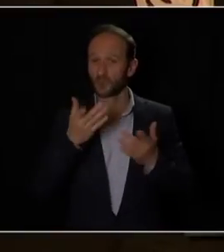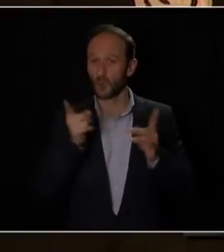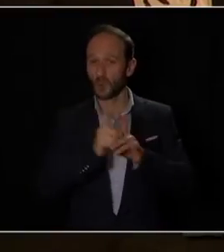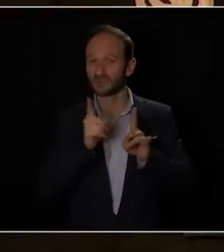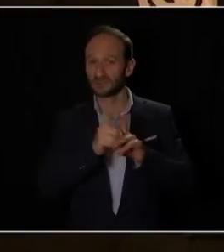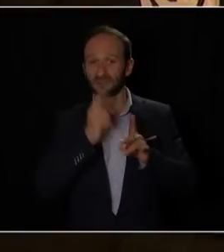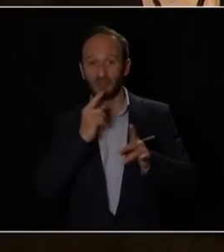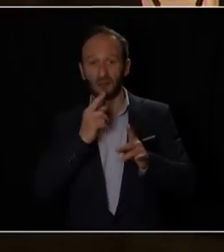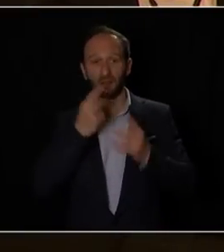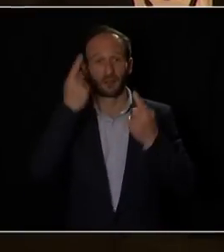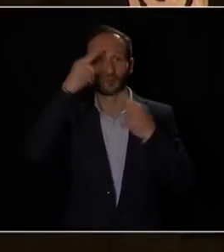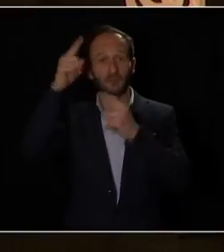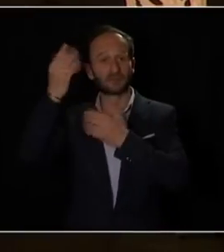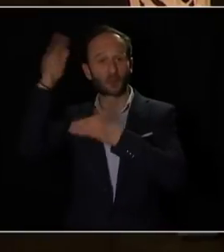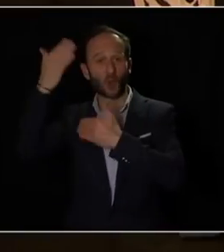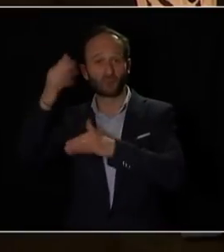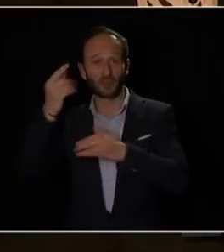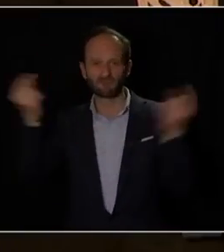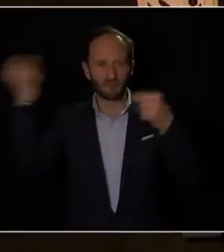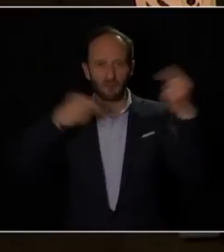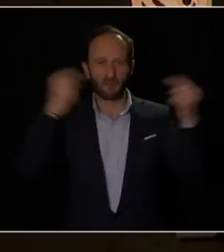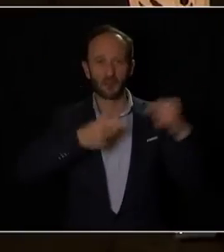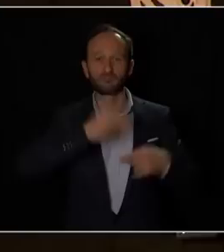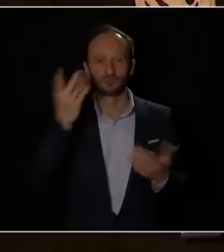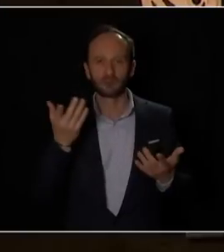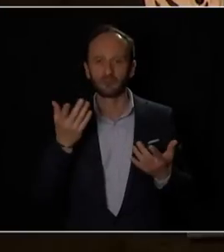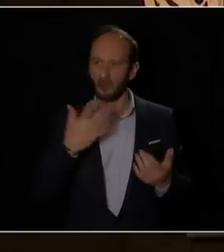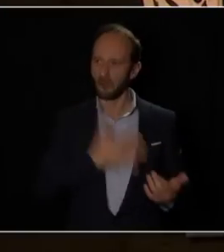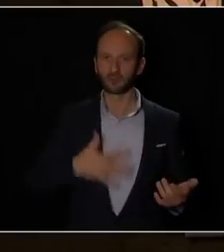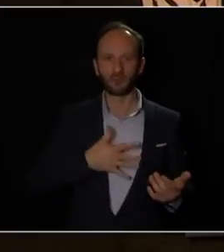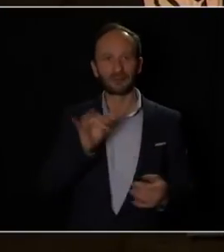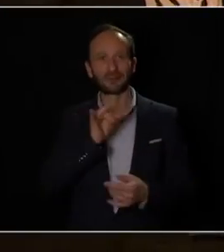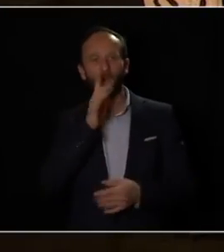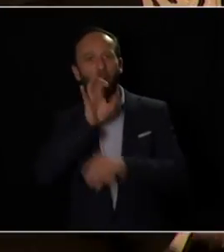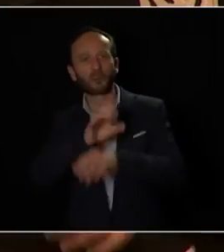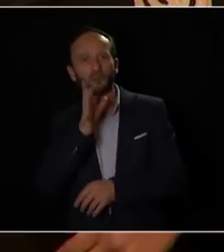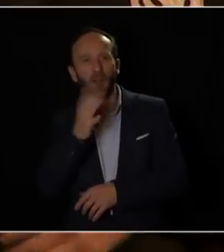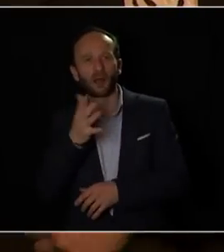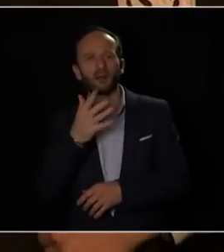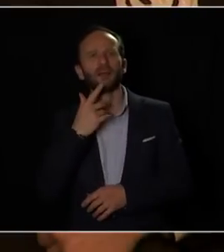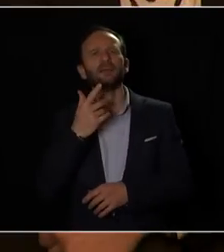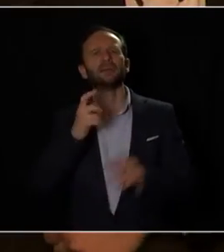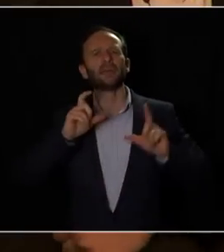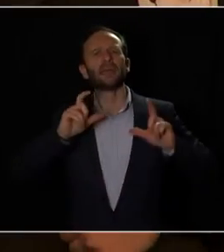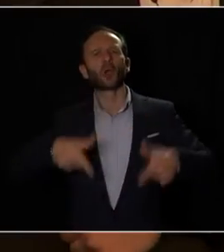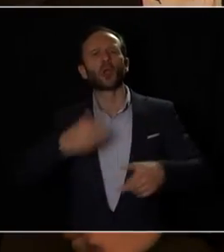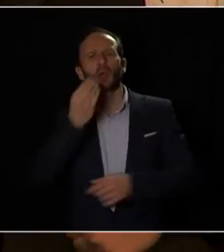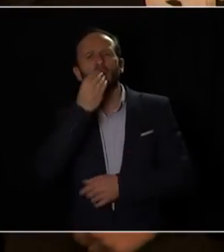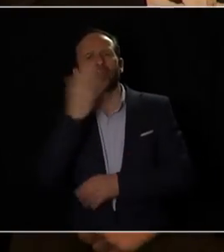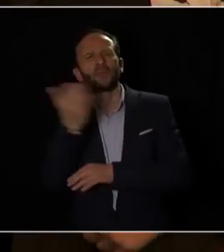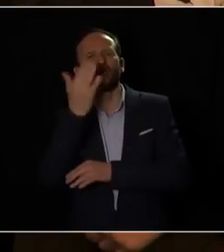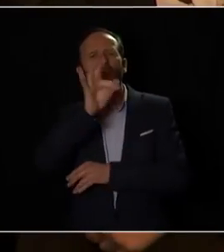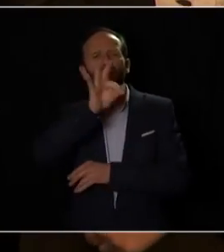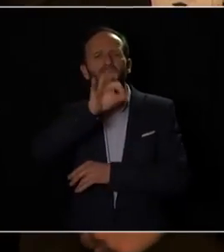de visiteurs étrangers. Mais qui peut s'en plaindre ? La prestigieuse école de gastronomie Ferrandi a annoncé